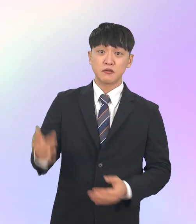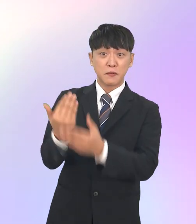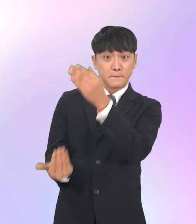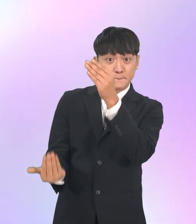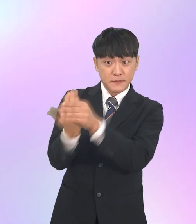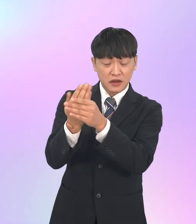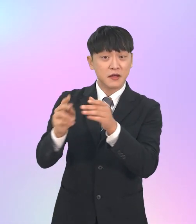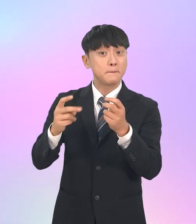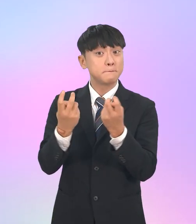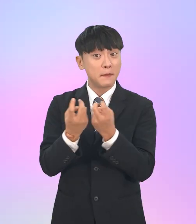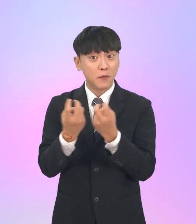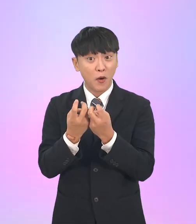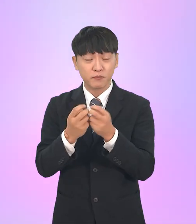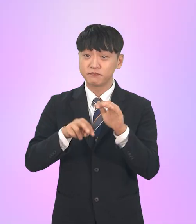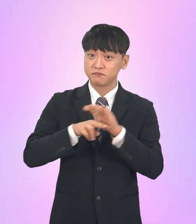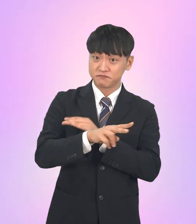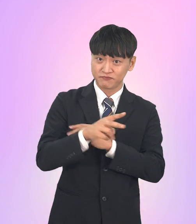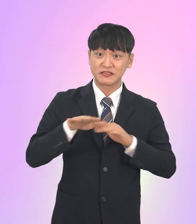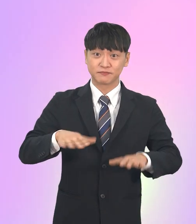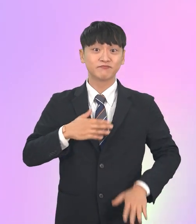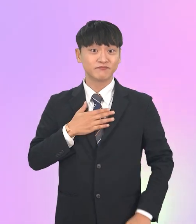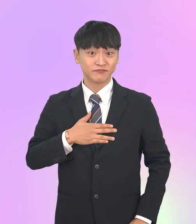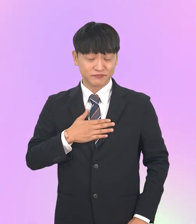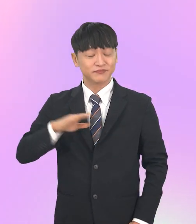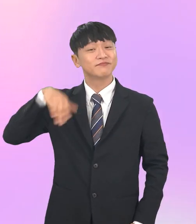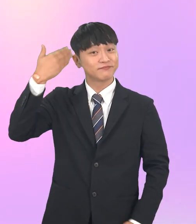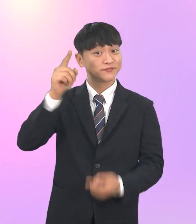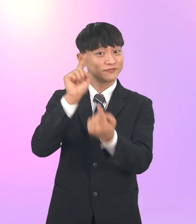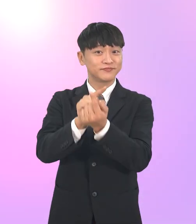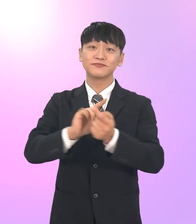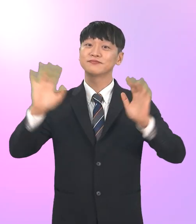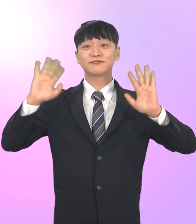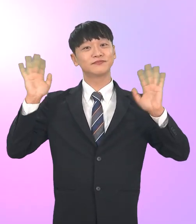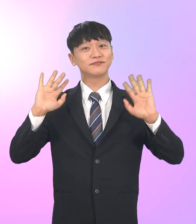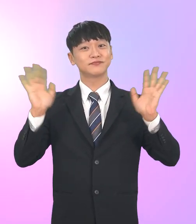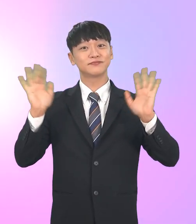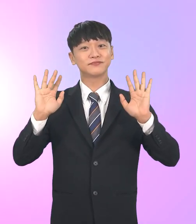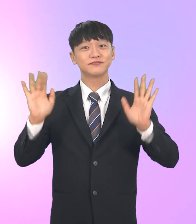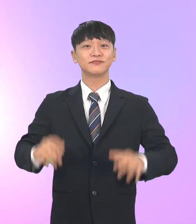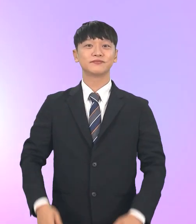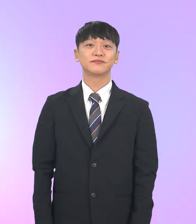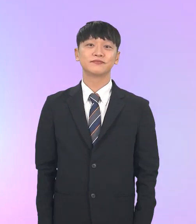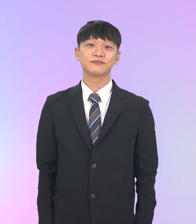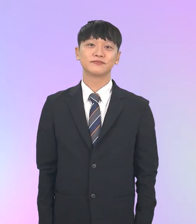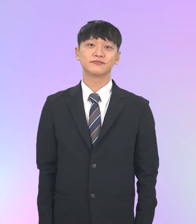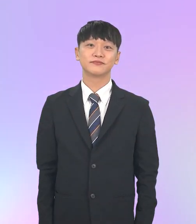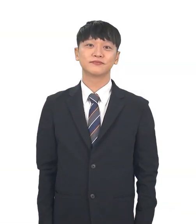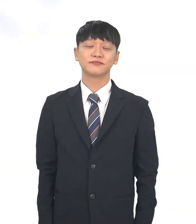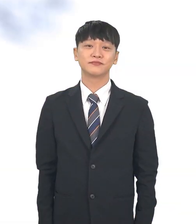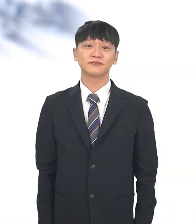났을 때 대처하는 방법 이제 알겠죠? 다음 시간에 만나요. 안녕!